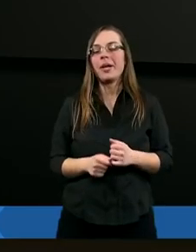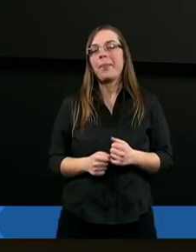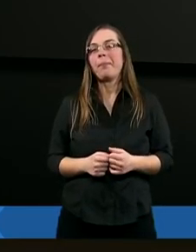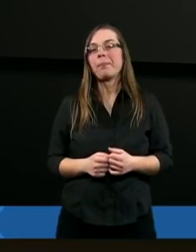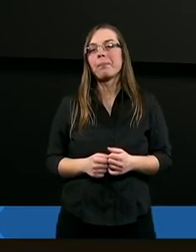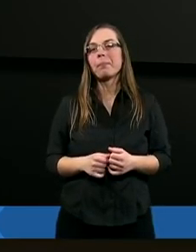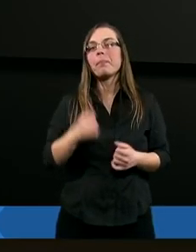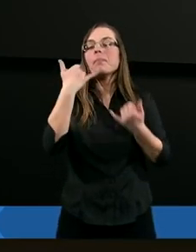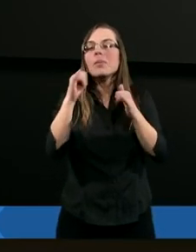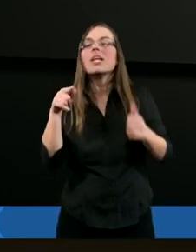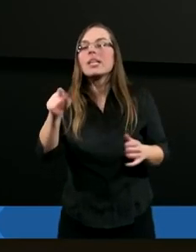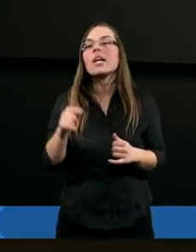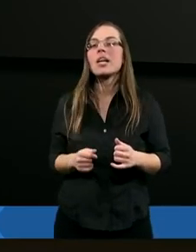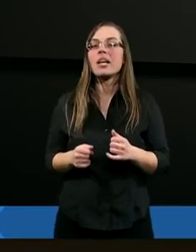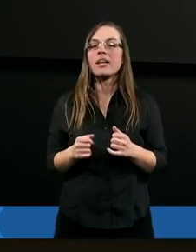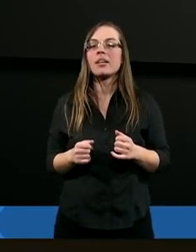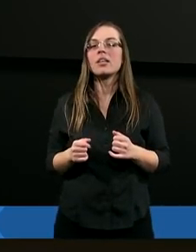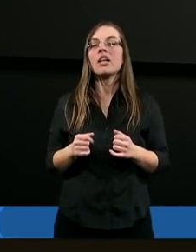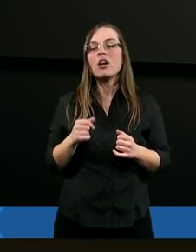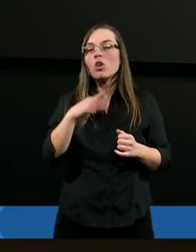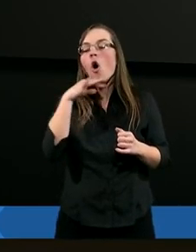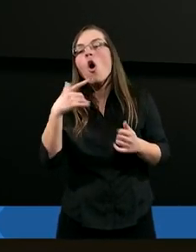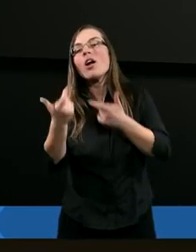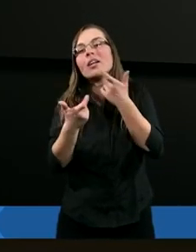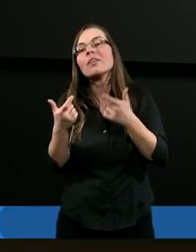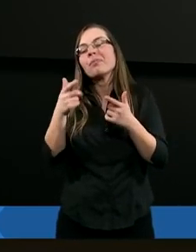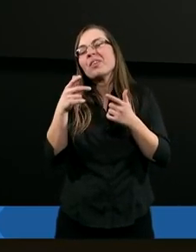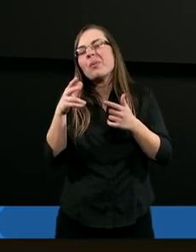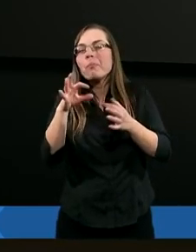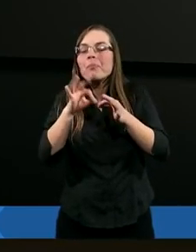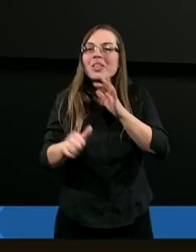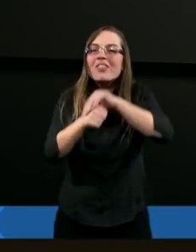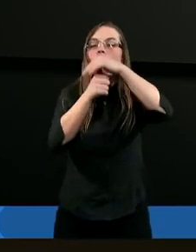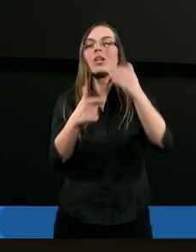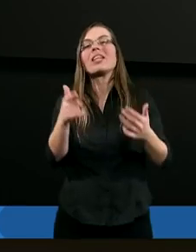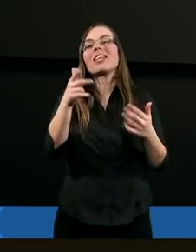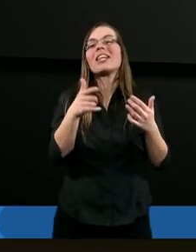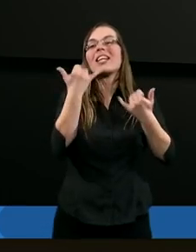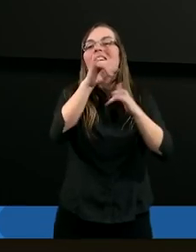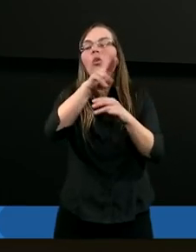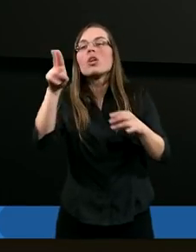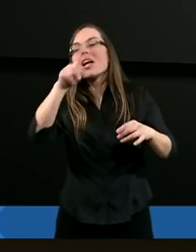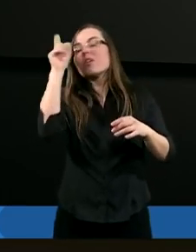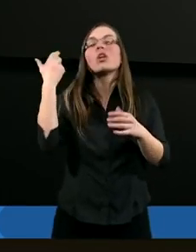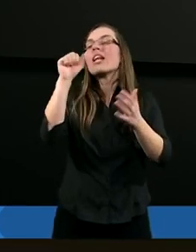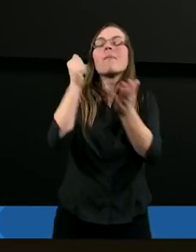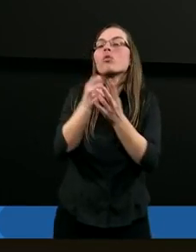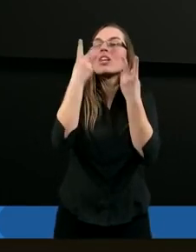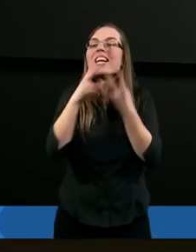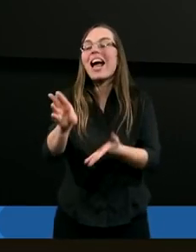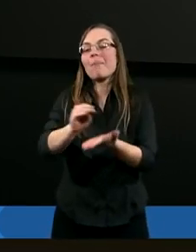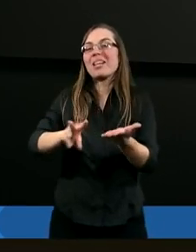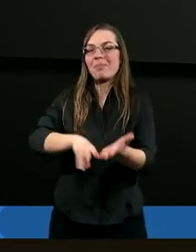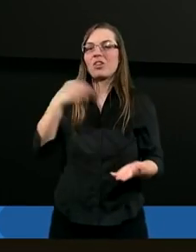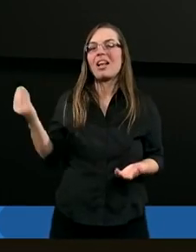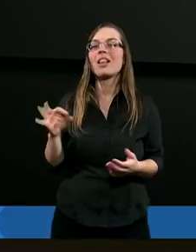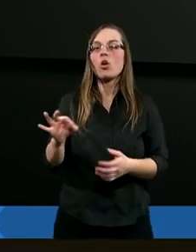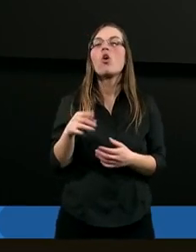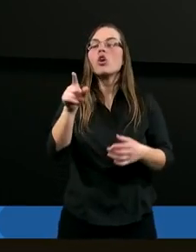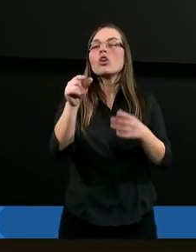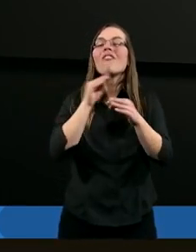Inaczej ja wiem, że w czasach komunistycznych ci przywódcy komunistyczni, oni musieli czytać Pismo Święte.